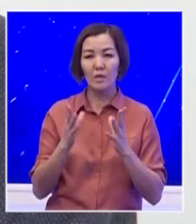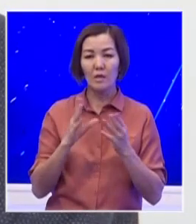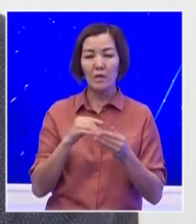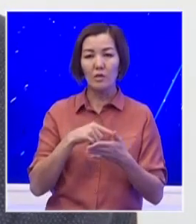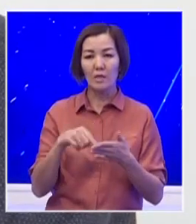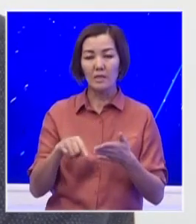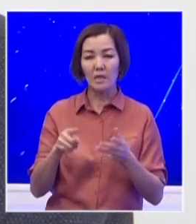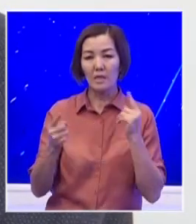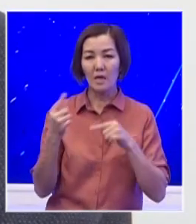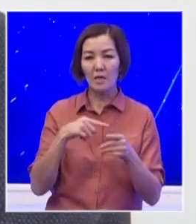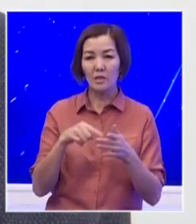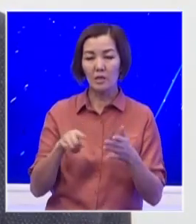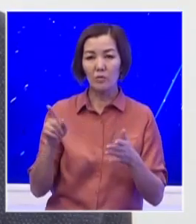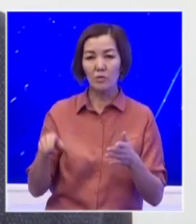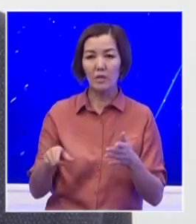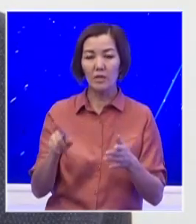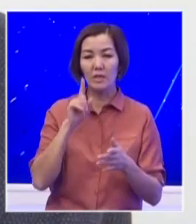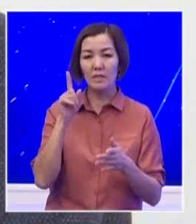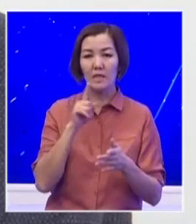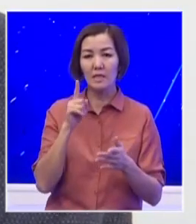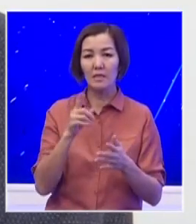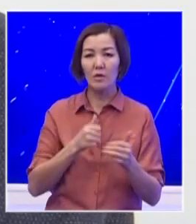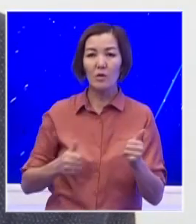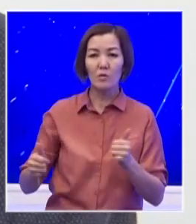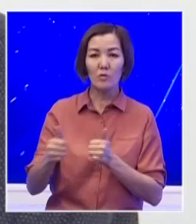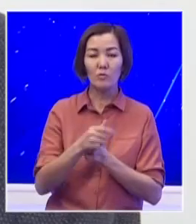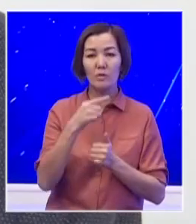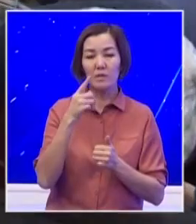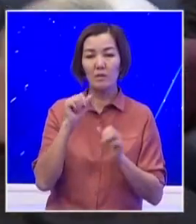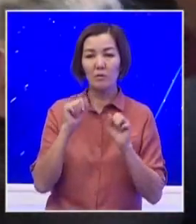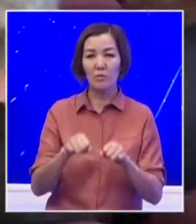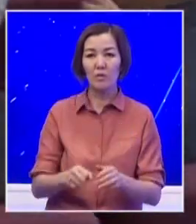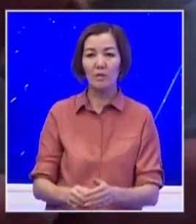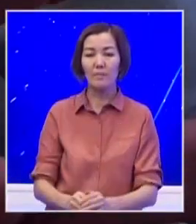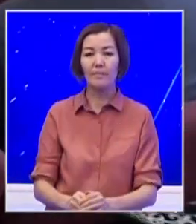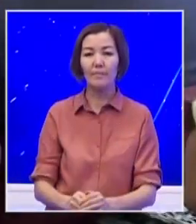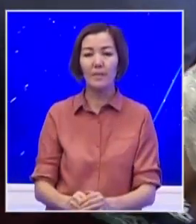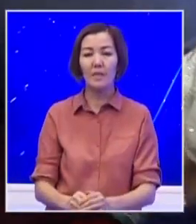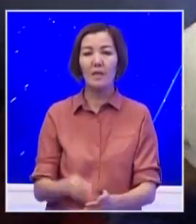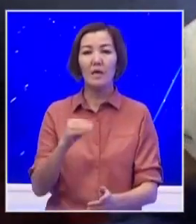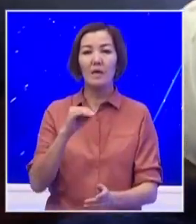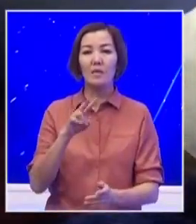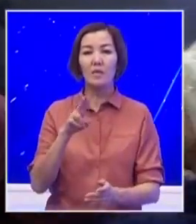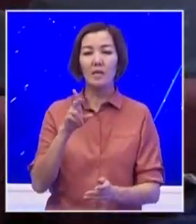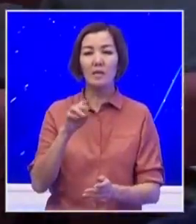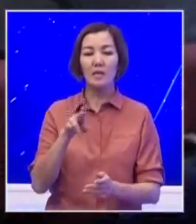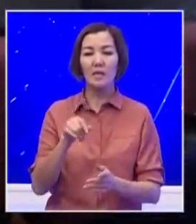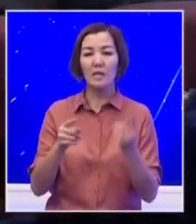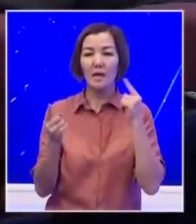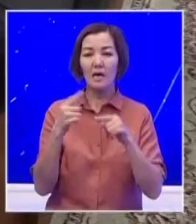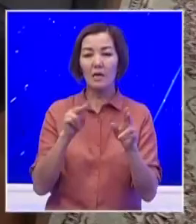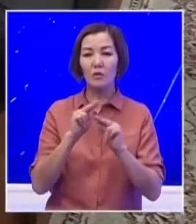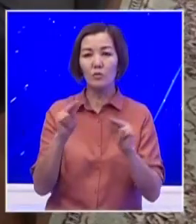ұстаған бүкіл жастарының көшбасшысы деп айтуға болады. Жангелді Немеребай тек ақын ғана емес,